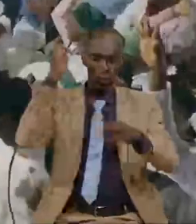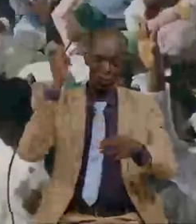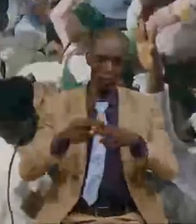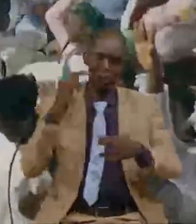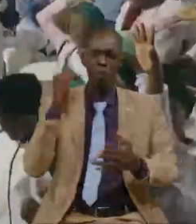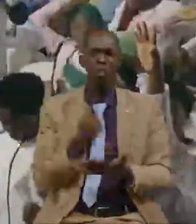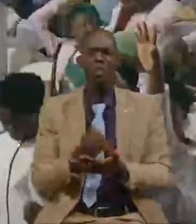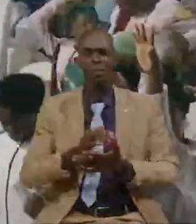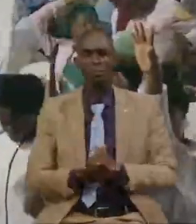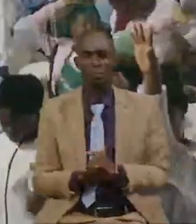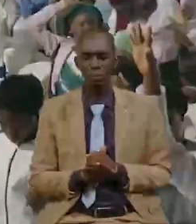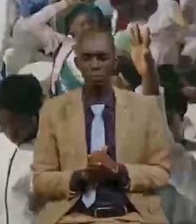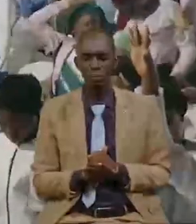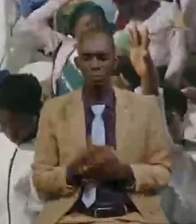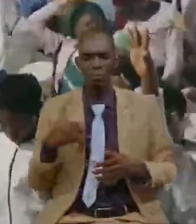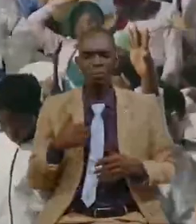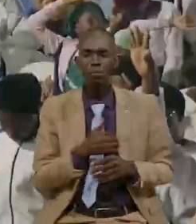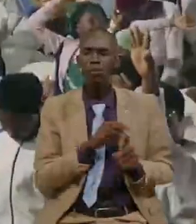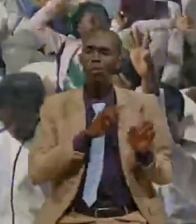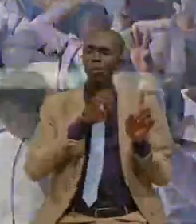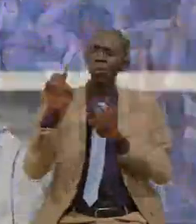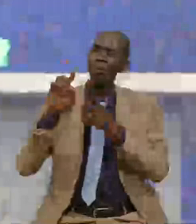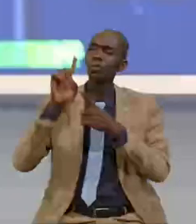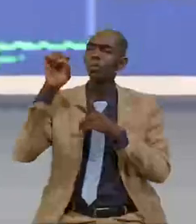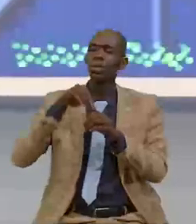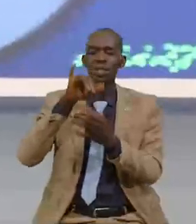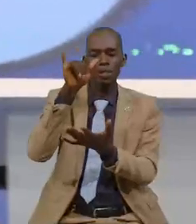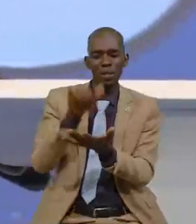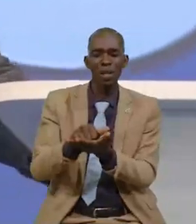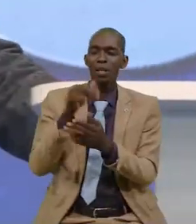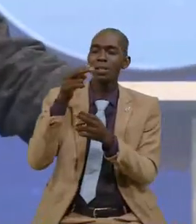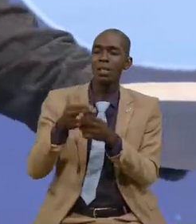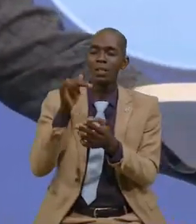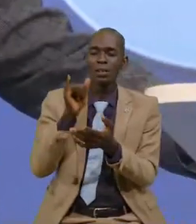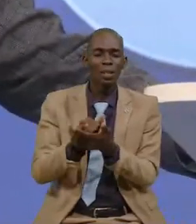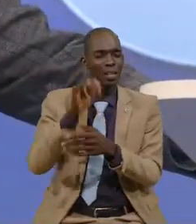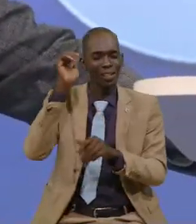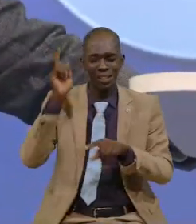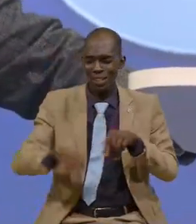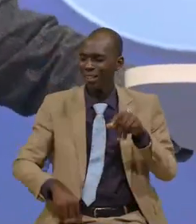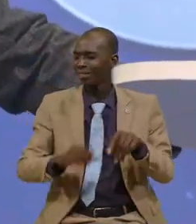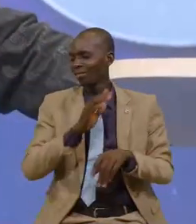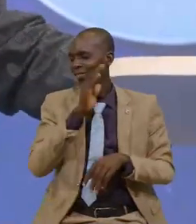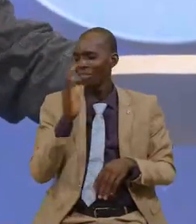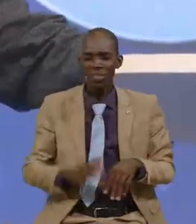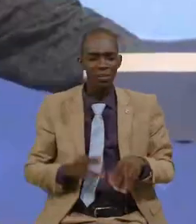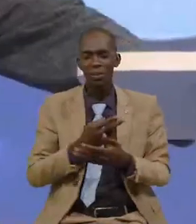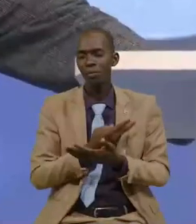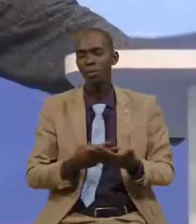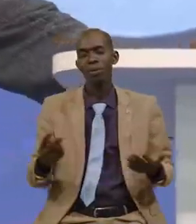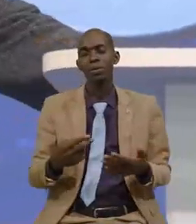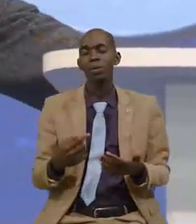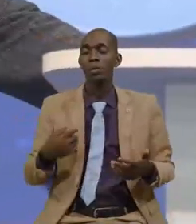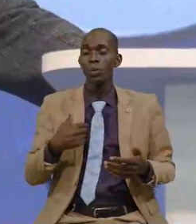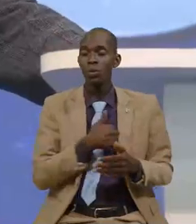au nom de Jésus-Christ, nous venons à toi en ce nom-là, le nom qui ne peut jamais